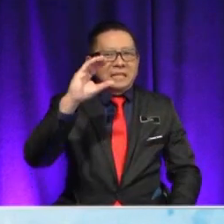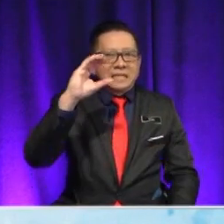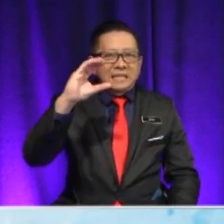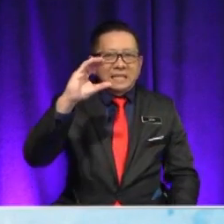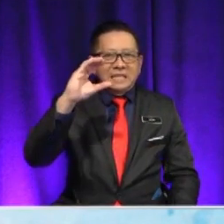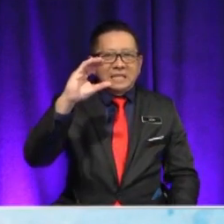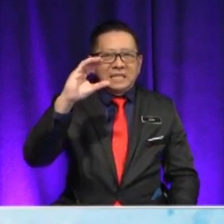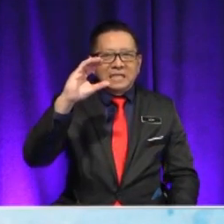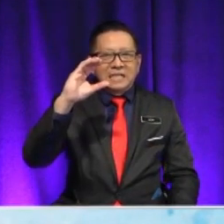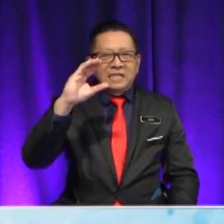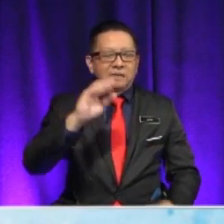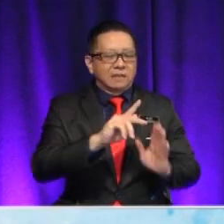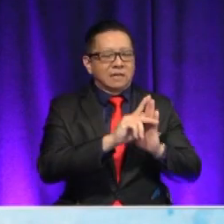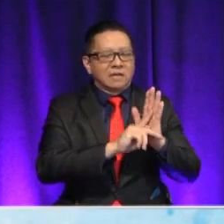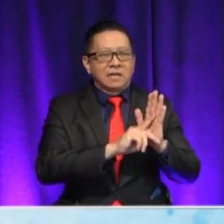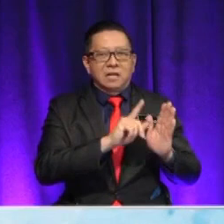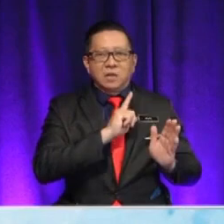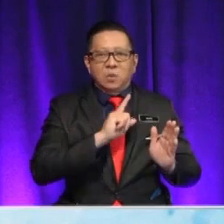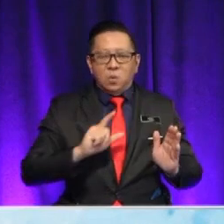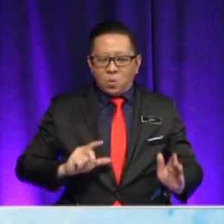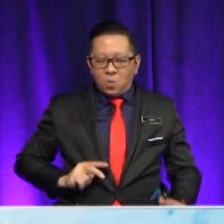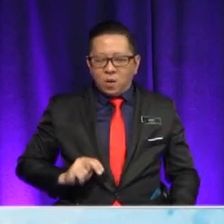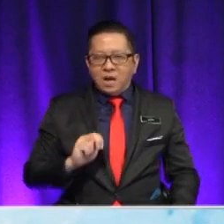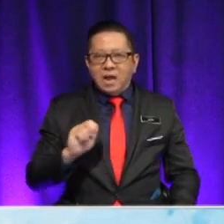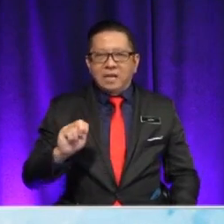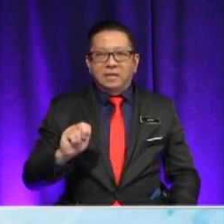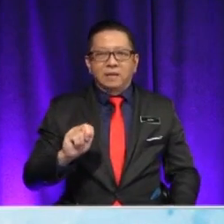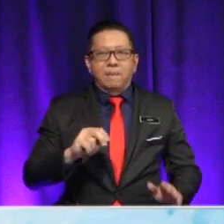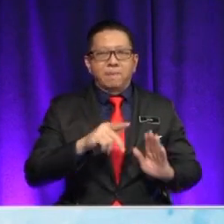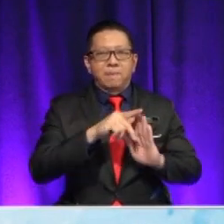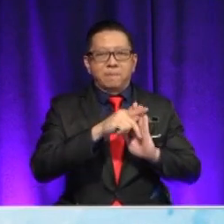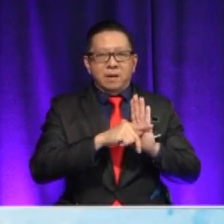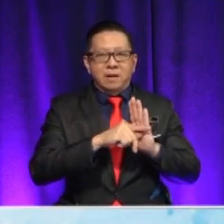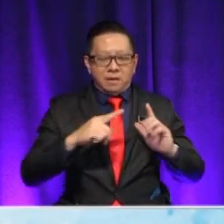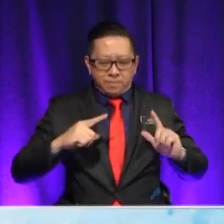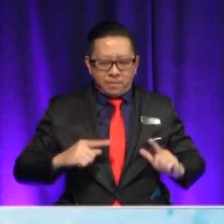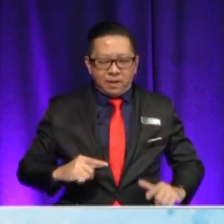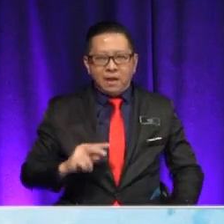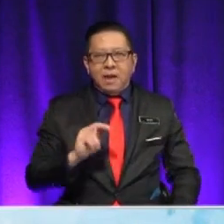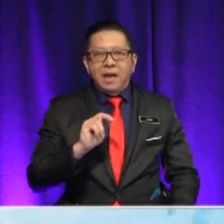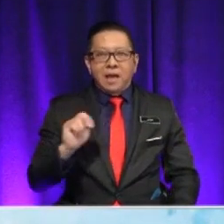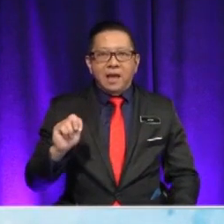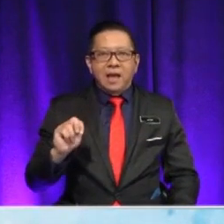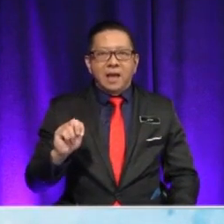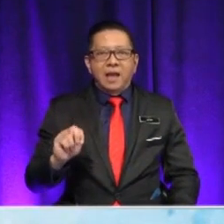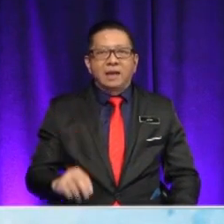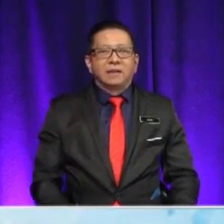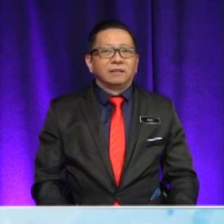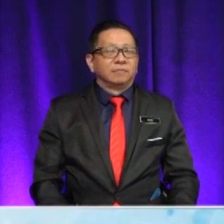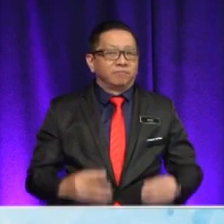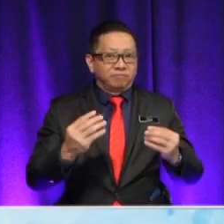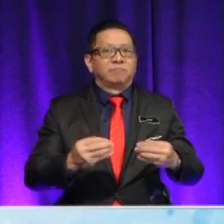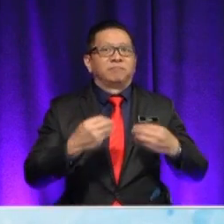iaitu keluhuran perlembagaan. Okey, Mira boleh bantu Cikgu Farah boleh. Berikan kuntuman-kuntuman